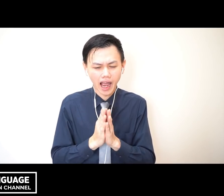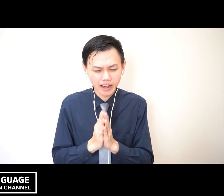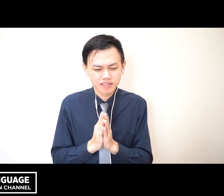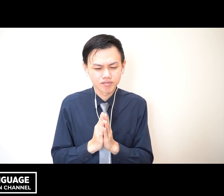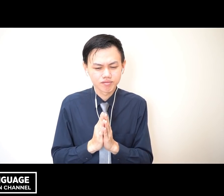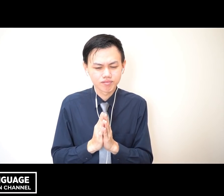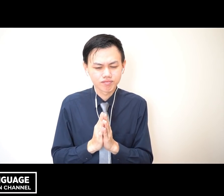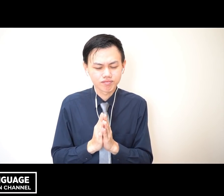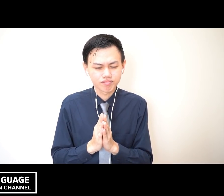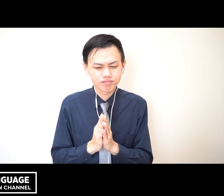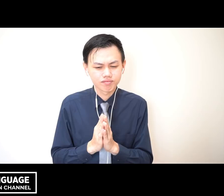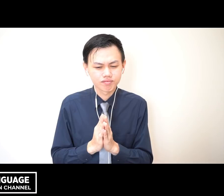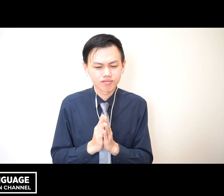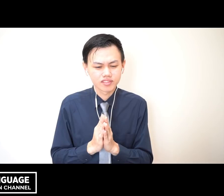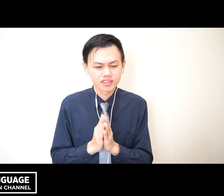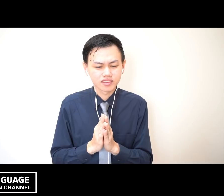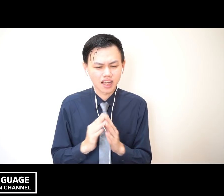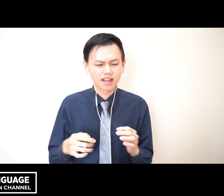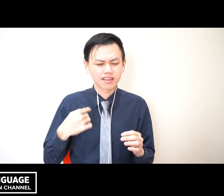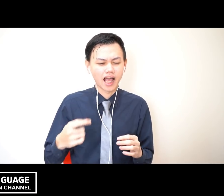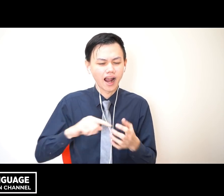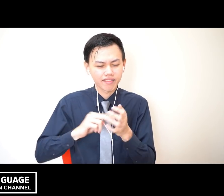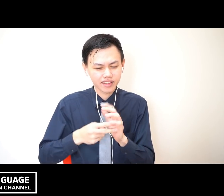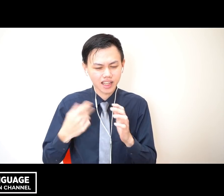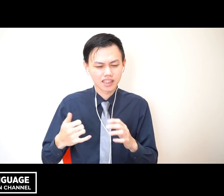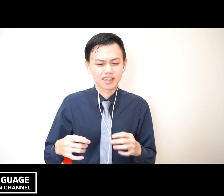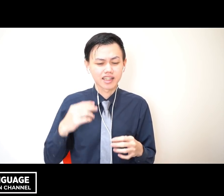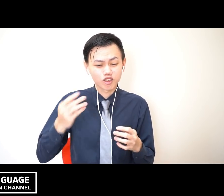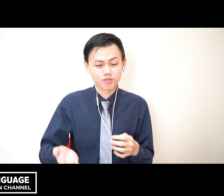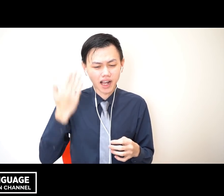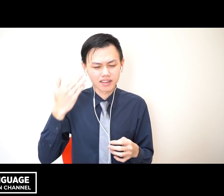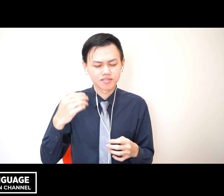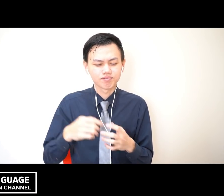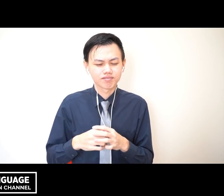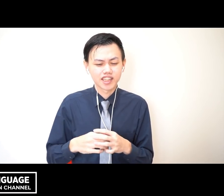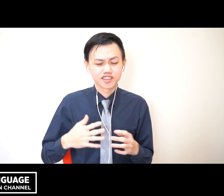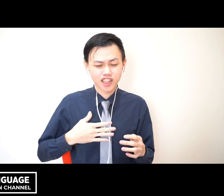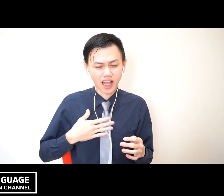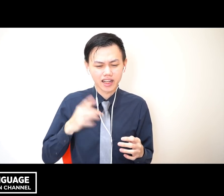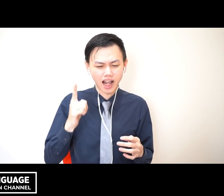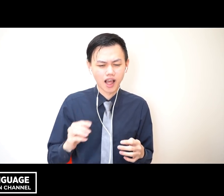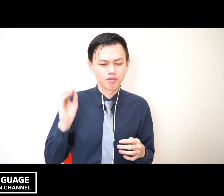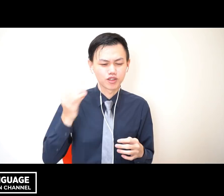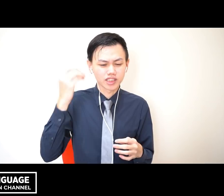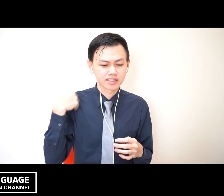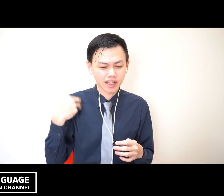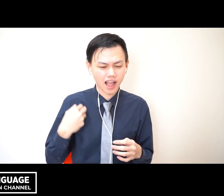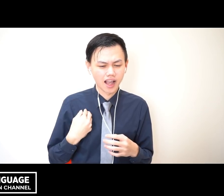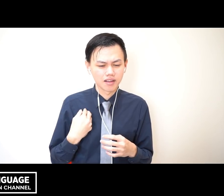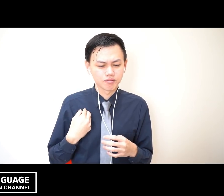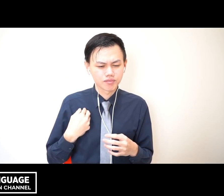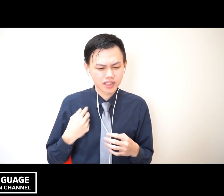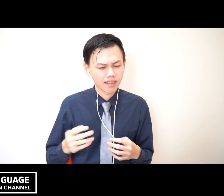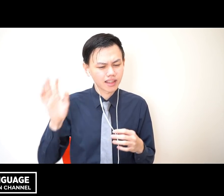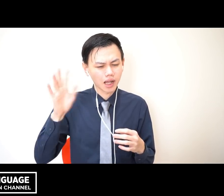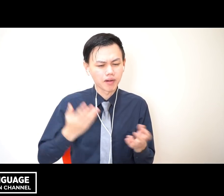yang hidup. Yang keempat yang saya sangat percaya ya bahwa dalam segala kepedihan dan